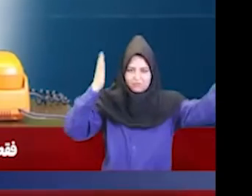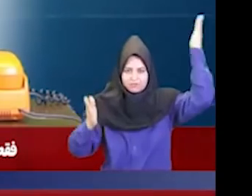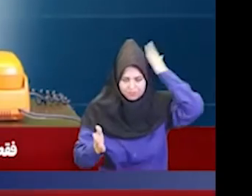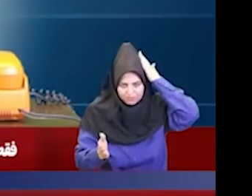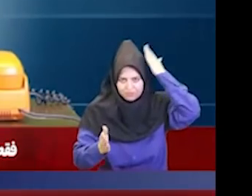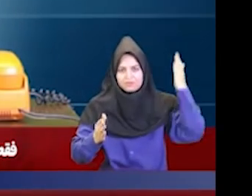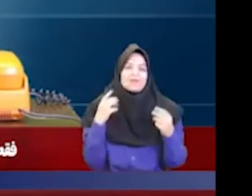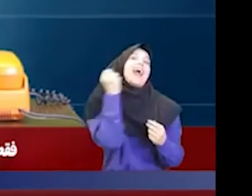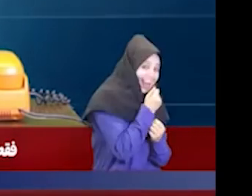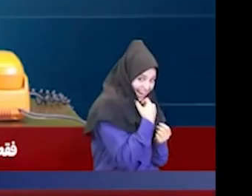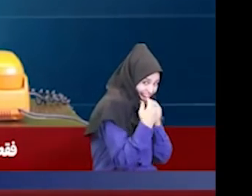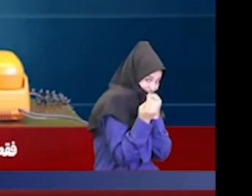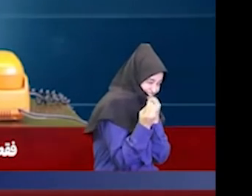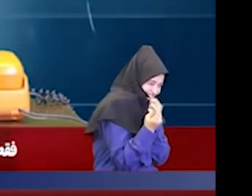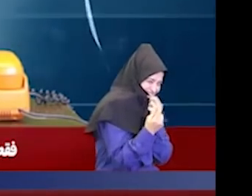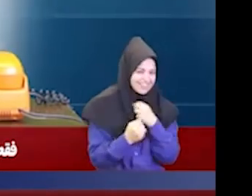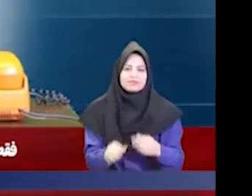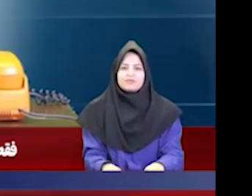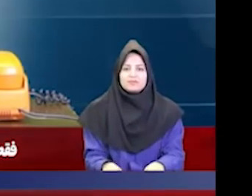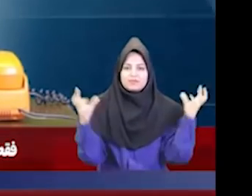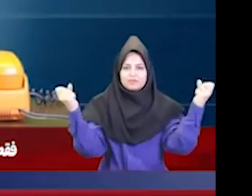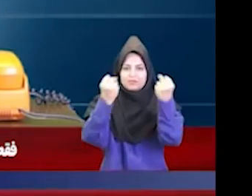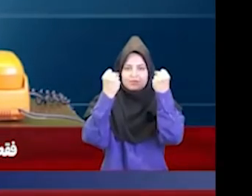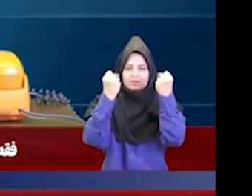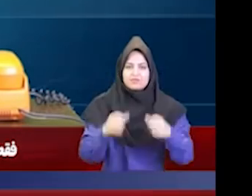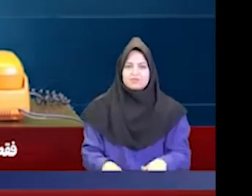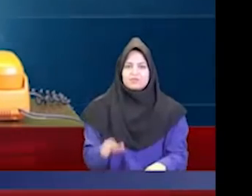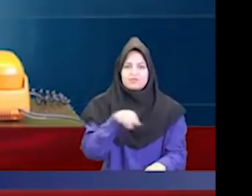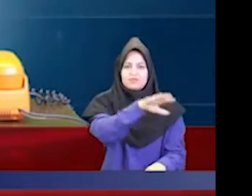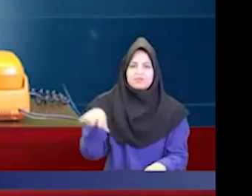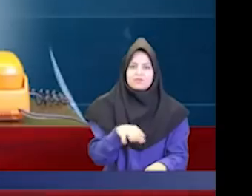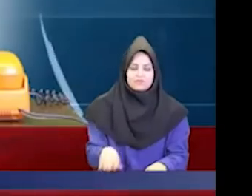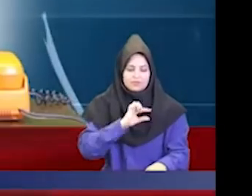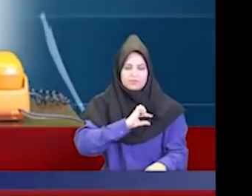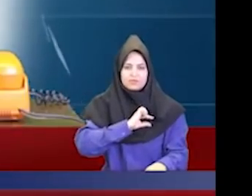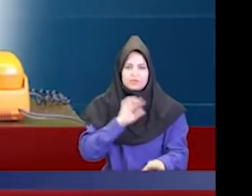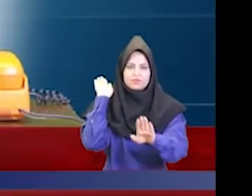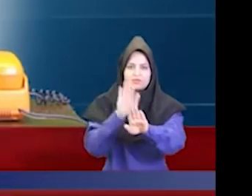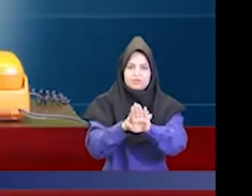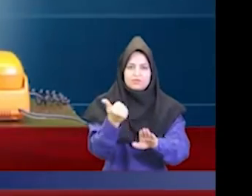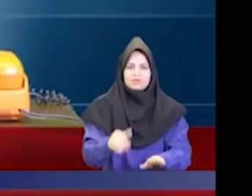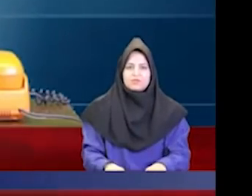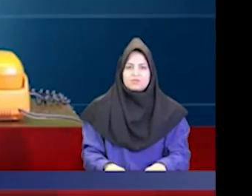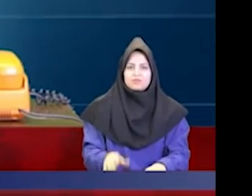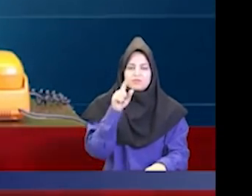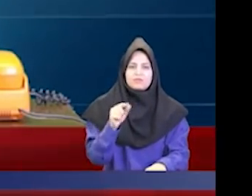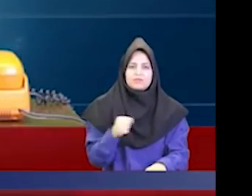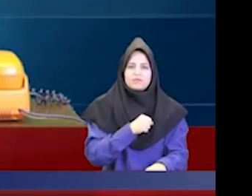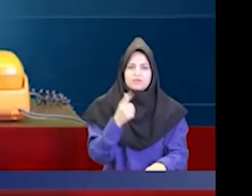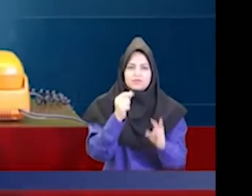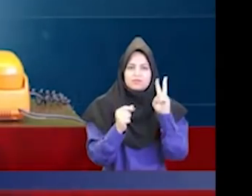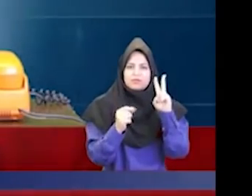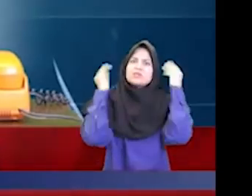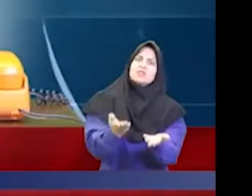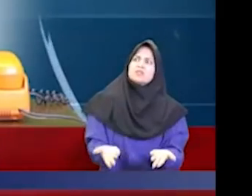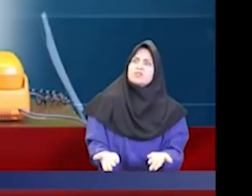این محرکان متحرک جامعه مشکل عمده کشور ما هستند. از این رو نیروی انتظامی برای مهار ایشان طرحی یا زوج یا چه